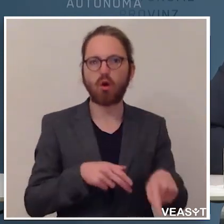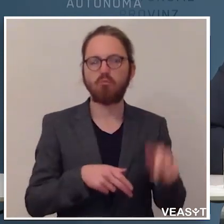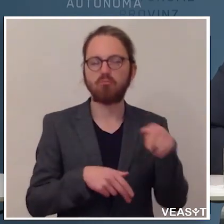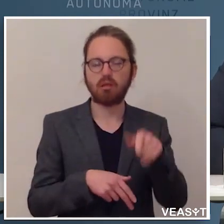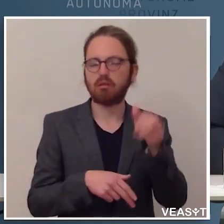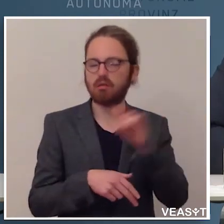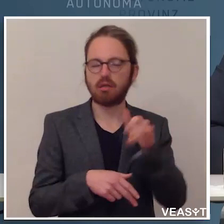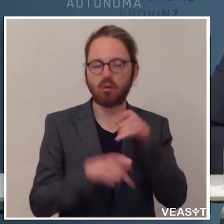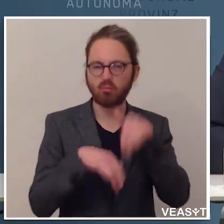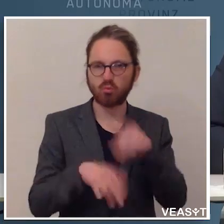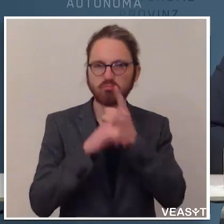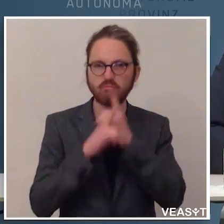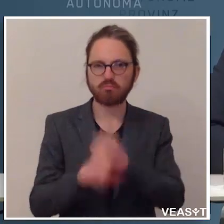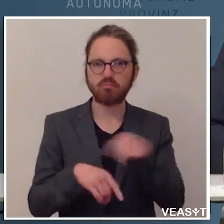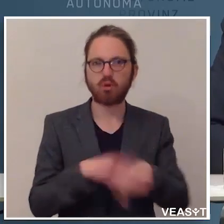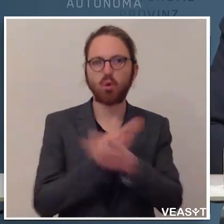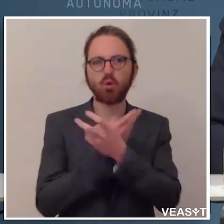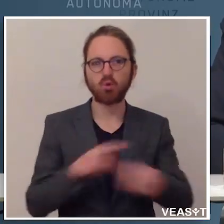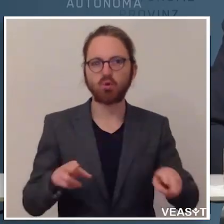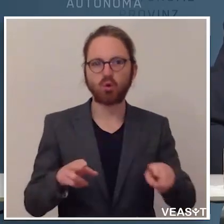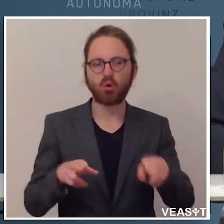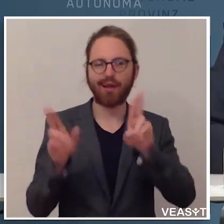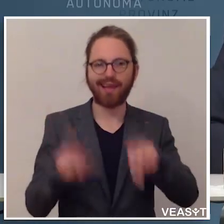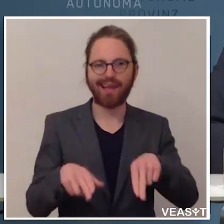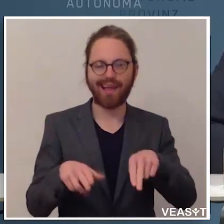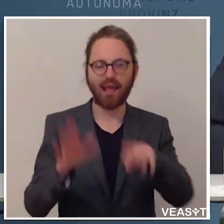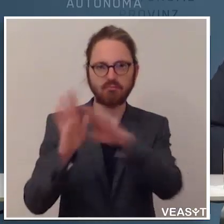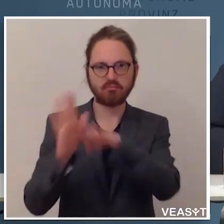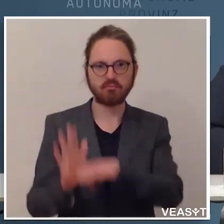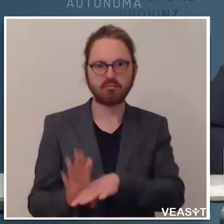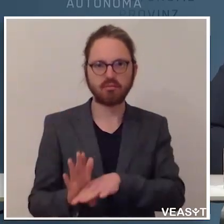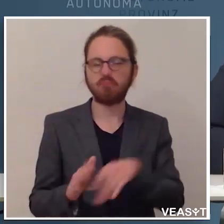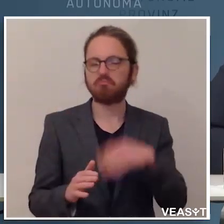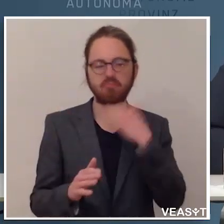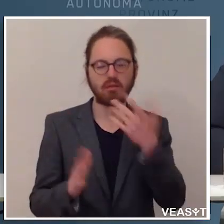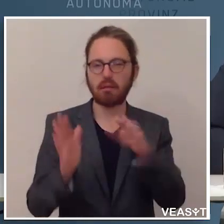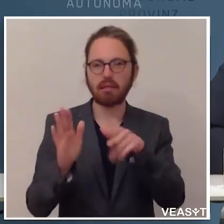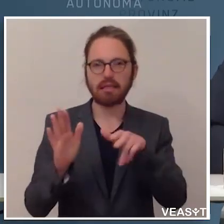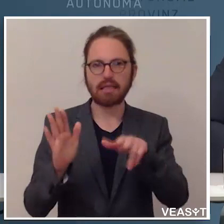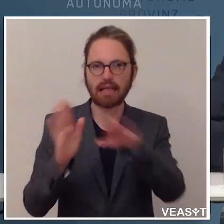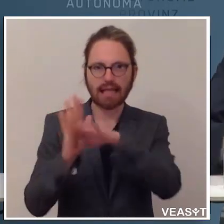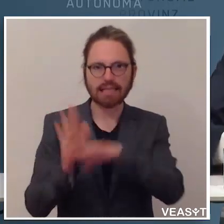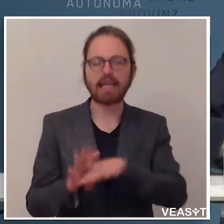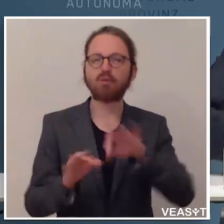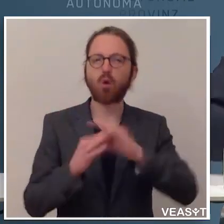Rechtsbestimmungen, Rechtsnormen, ob das Gesetzesnormen sind oder Verordnungen, natürlich durchsetzen müssen. Das ist ihre Aufgabe. Die